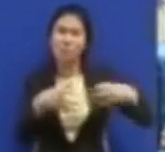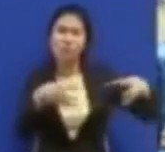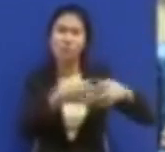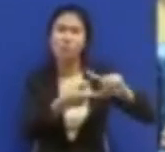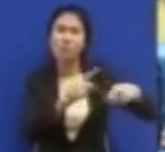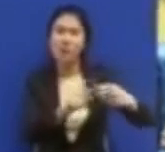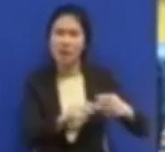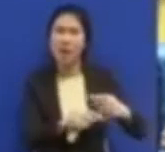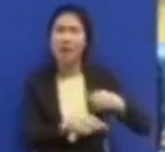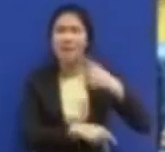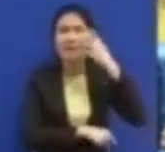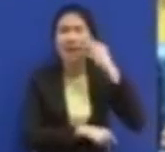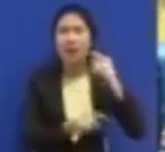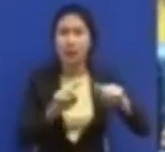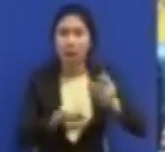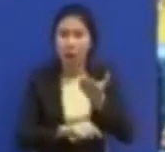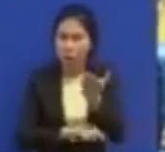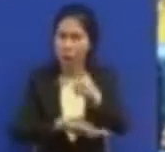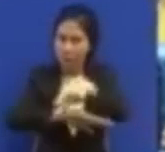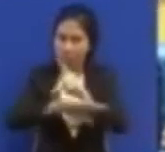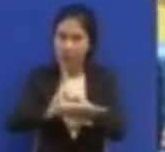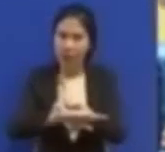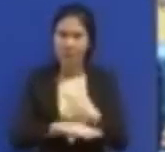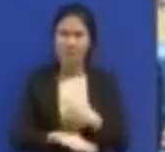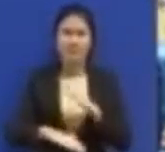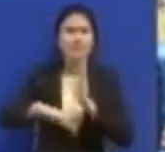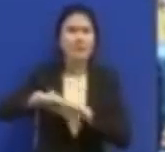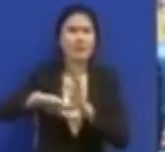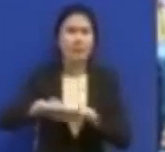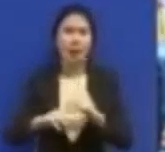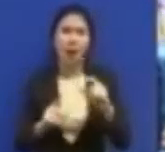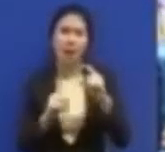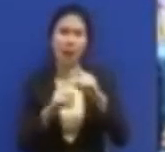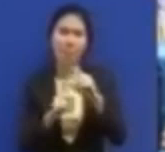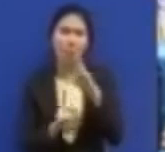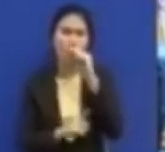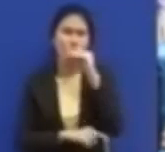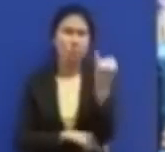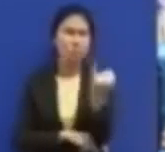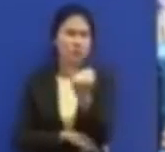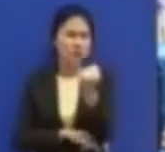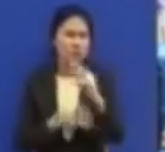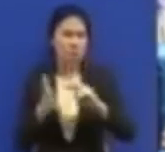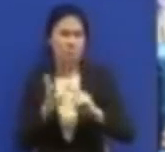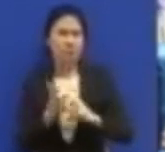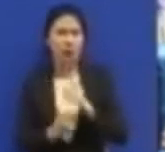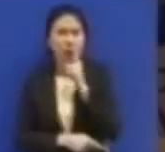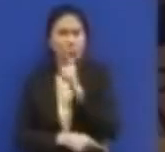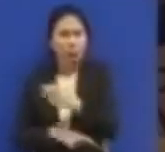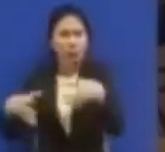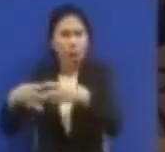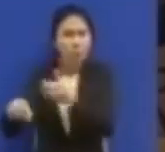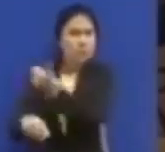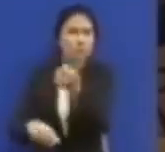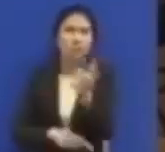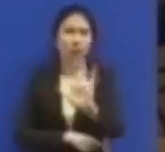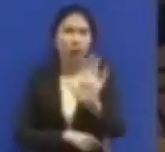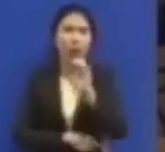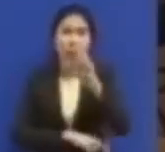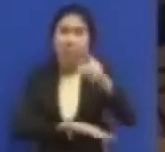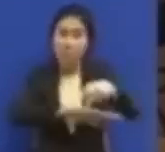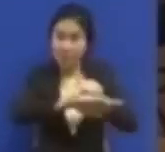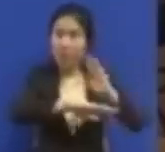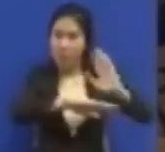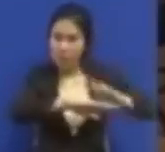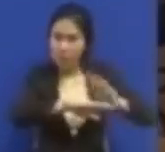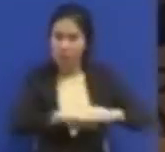านขอท่านประธานอย่าปล่อยให้ท่านเสียดสีอย่าปล่อยให้ท่านกล่าวใส่ร้ายพรรคผมอย่างโน้นอย่างนี้พรรคผมเป็นพรรคที่